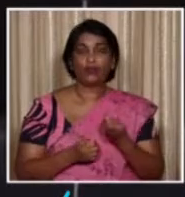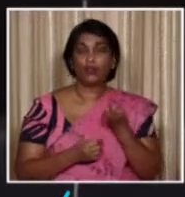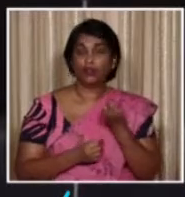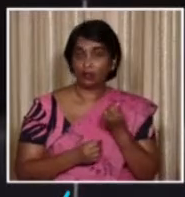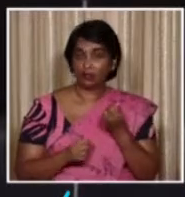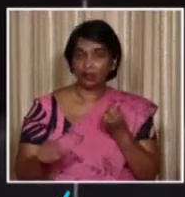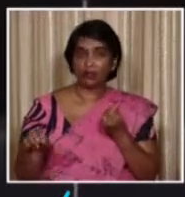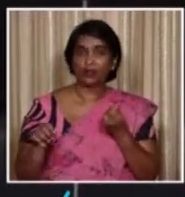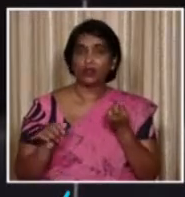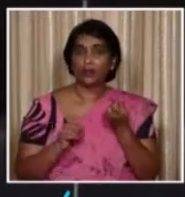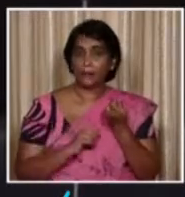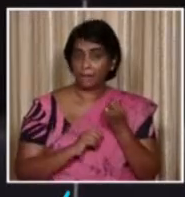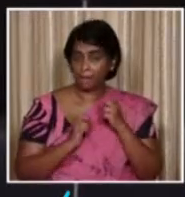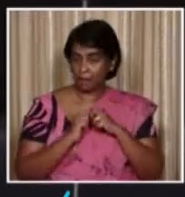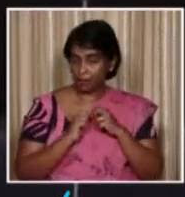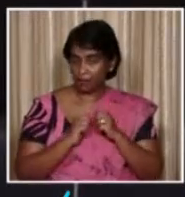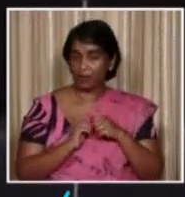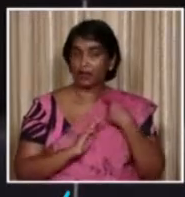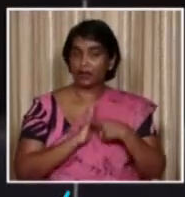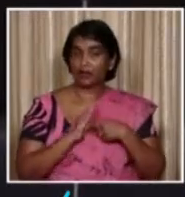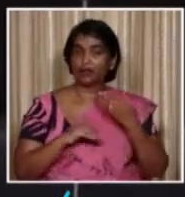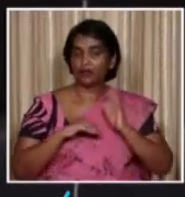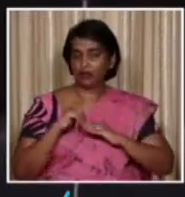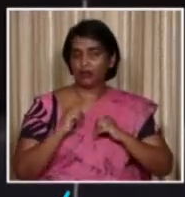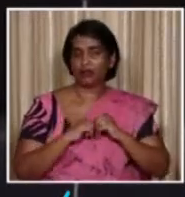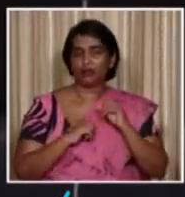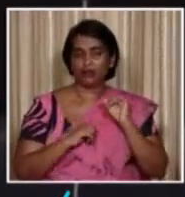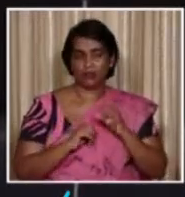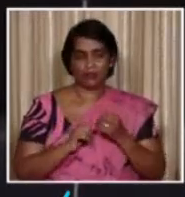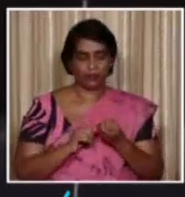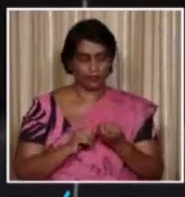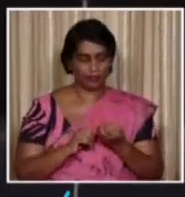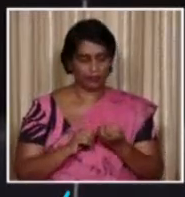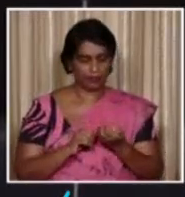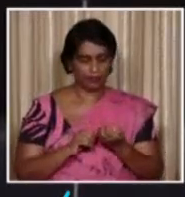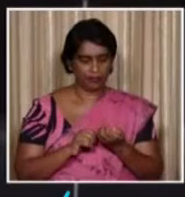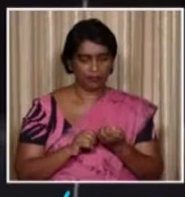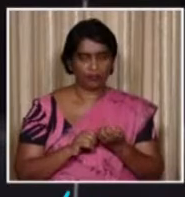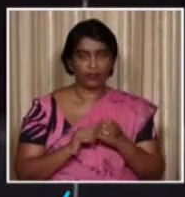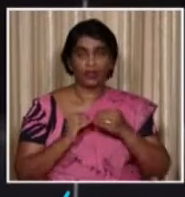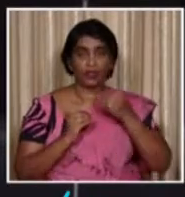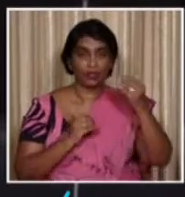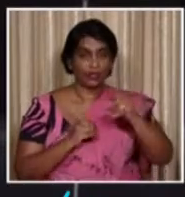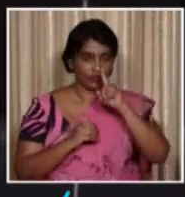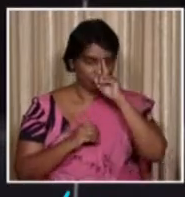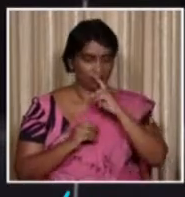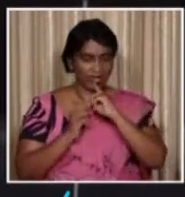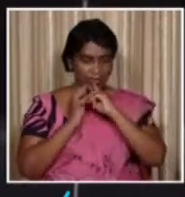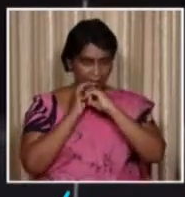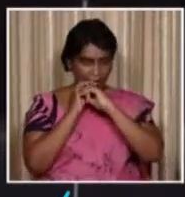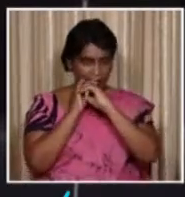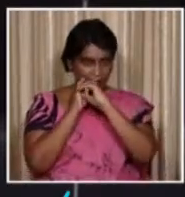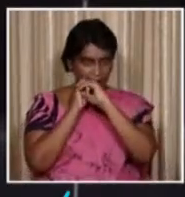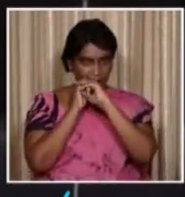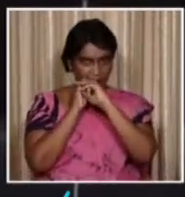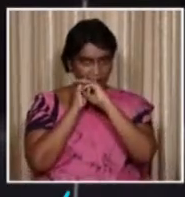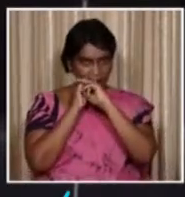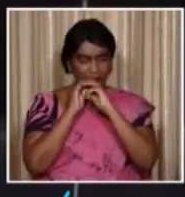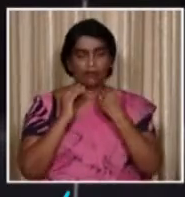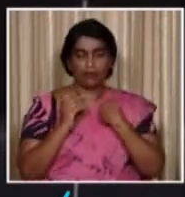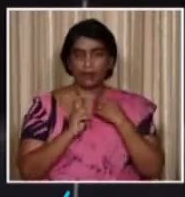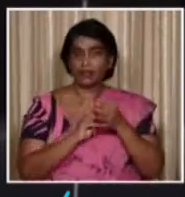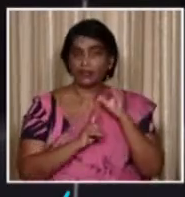මූල්‍යමය තියෙන ගැටලු රටම මුණ දෙන ප්‍රශ්නයක්. ඉදිරි සතියේ මමත් ජනාධිපතිතුමාත්